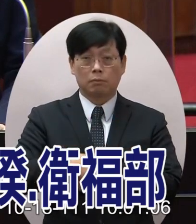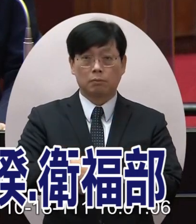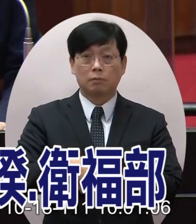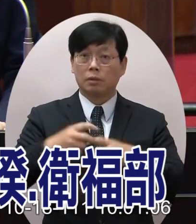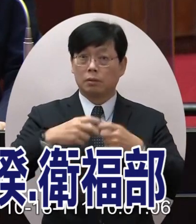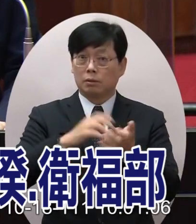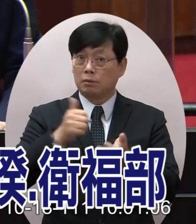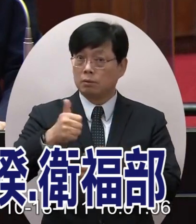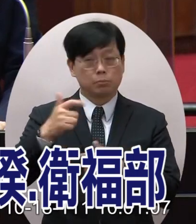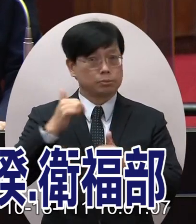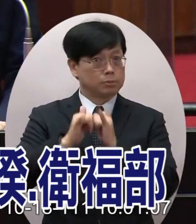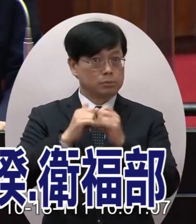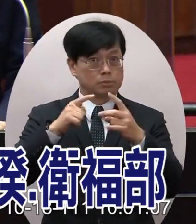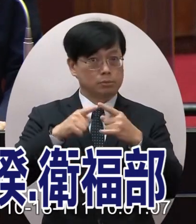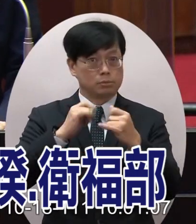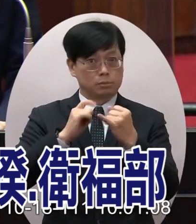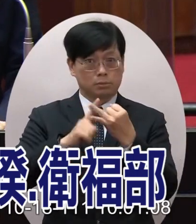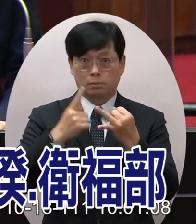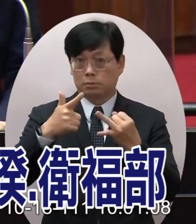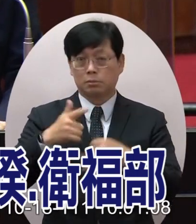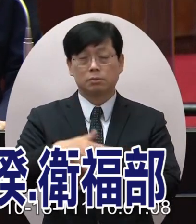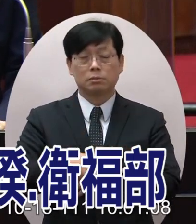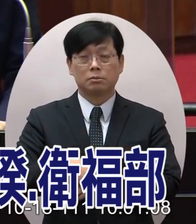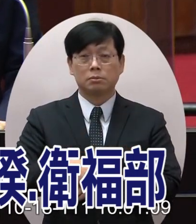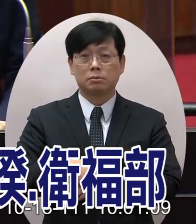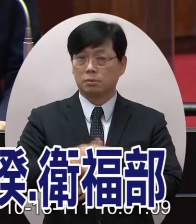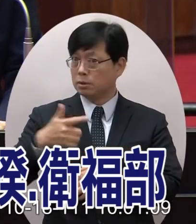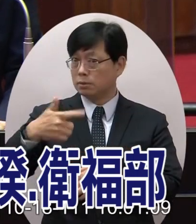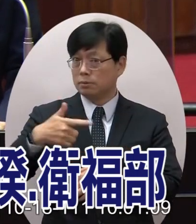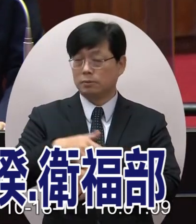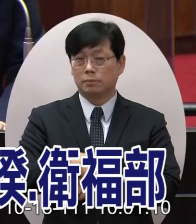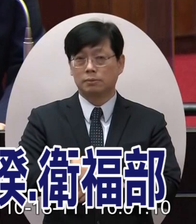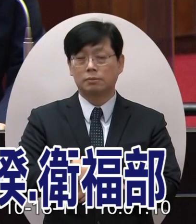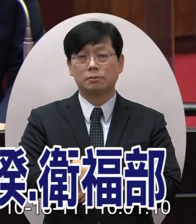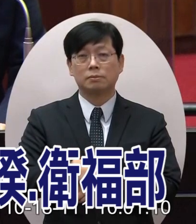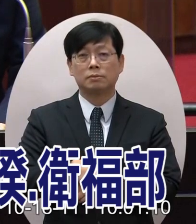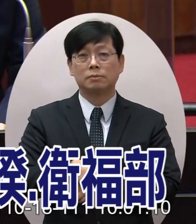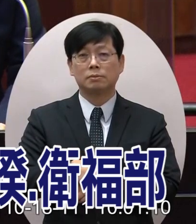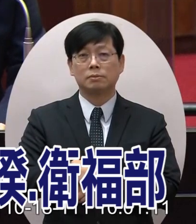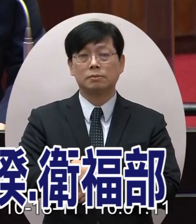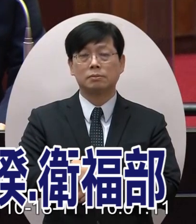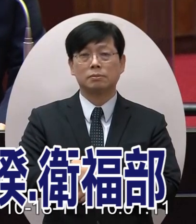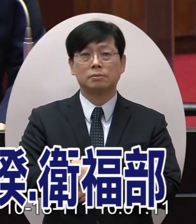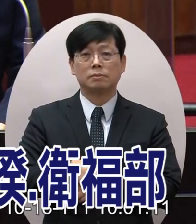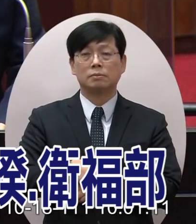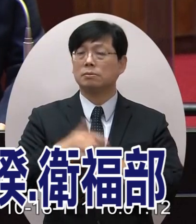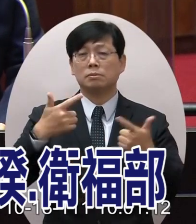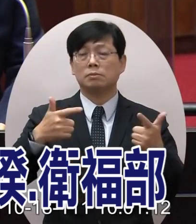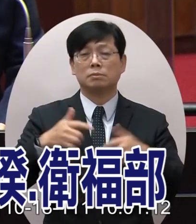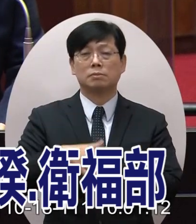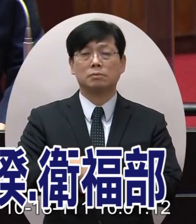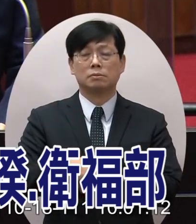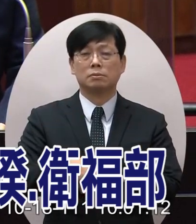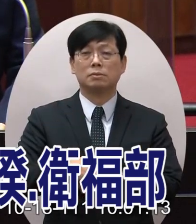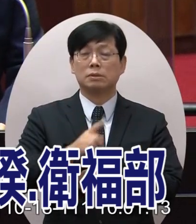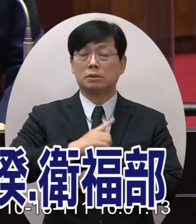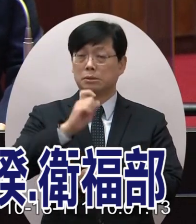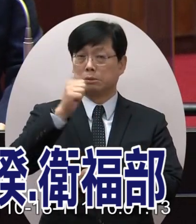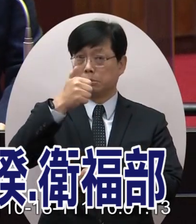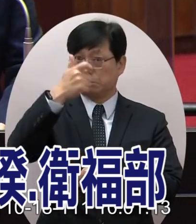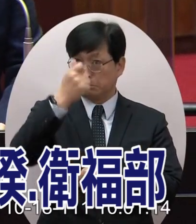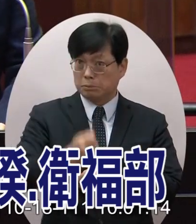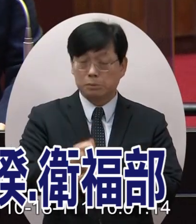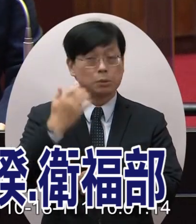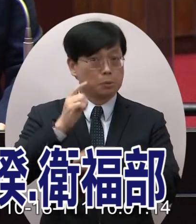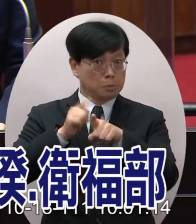秉义 不是社会人士啊。 对，如果自由社会， 李秉义不是社会人士啊。 自由社会里面的谁？ 不是，你的50亿哈，